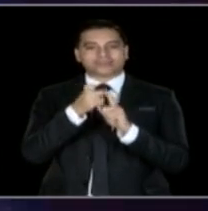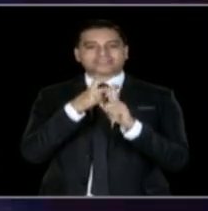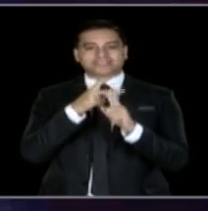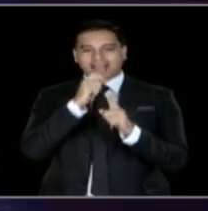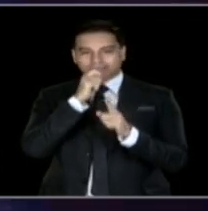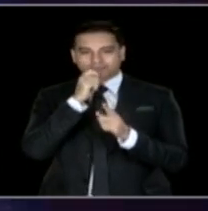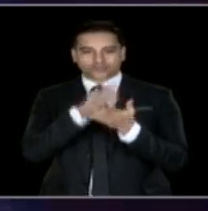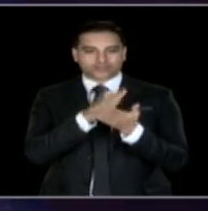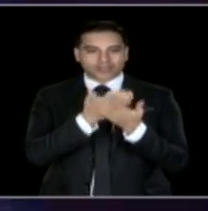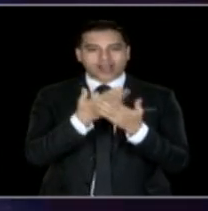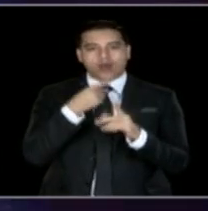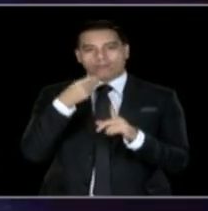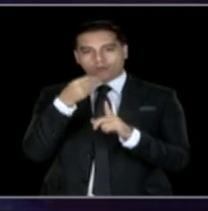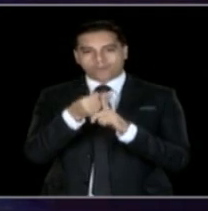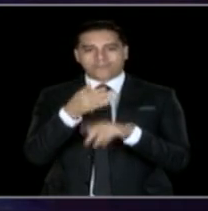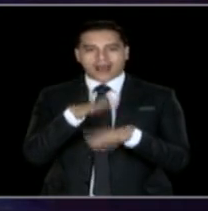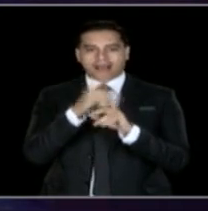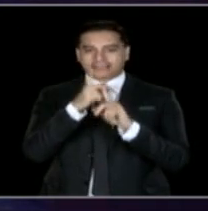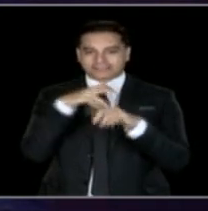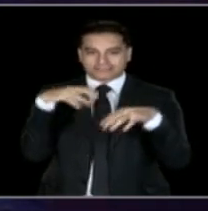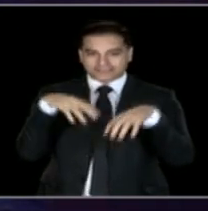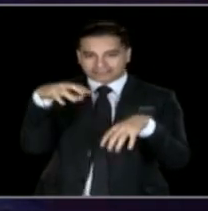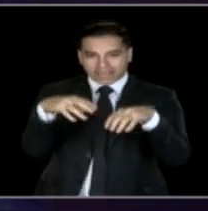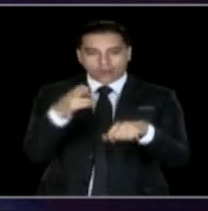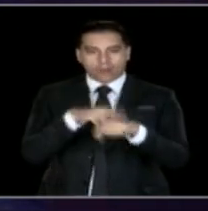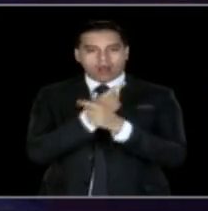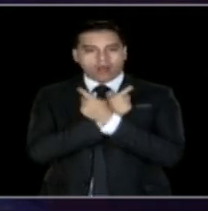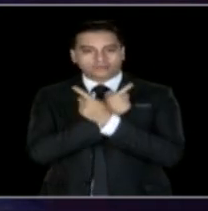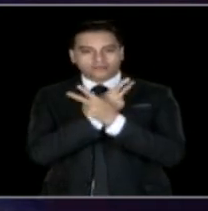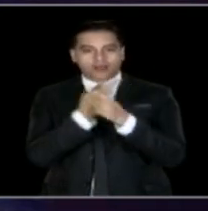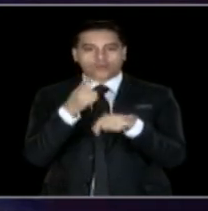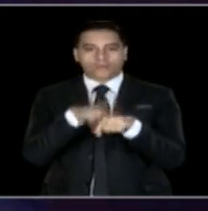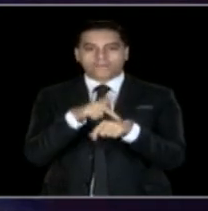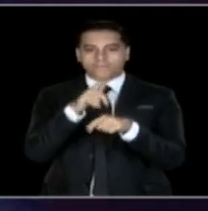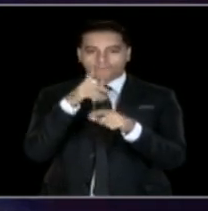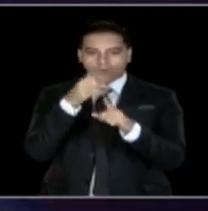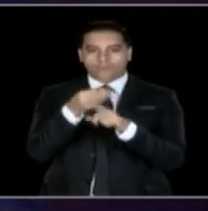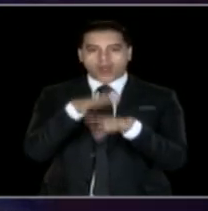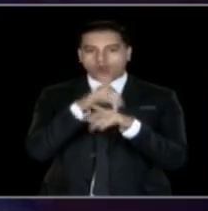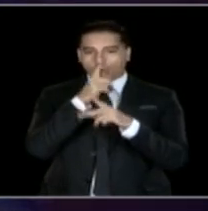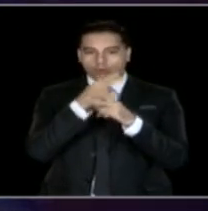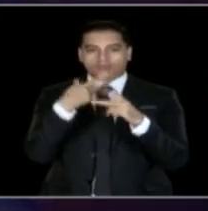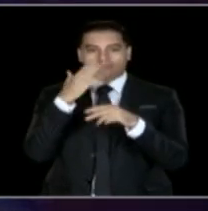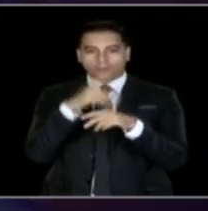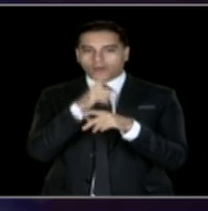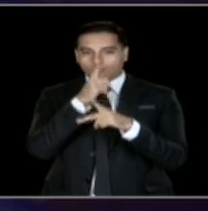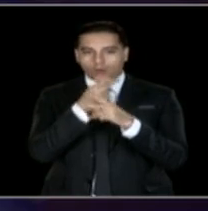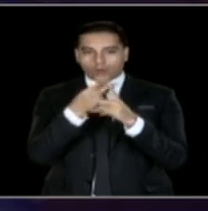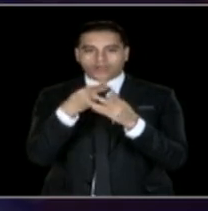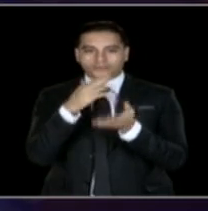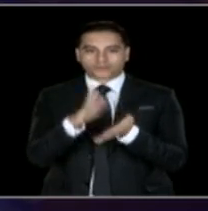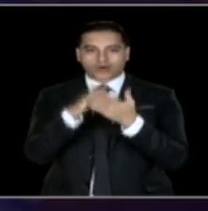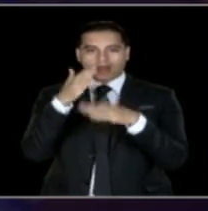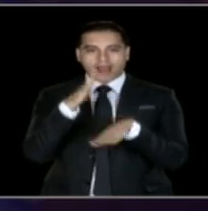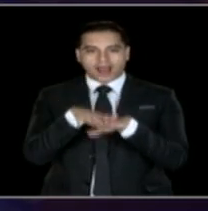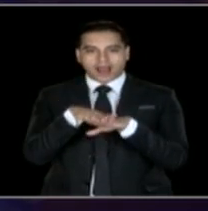سياحيه انا بحب الاماكن السياحيه والاثار وبحب اللغات فشايح عشان انا